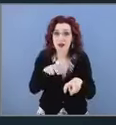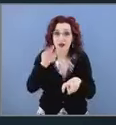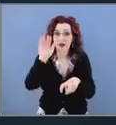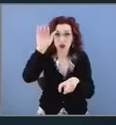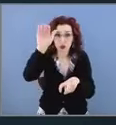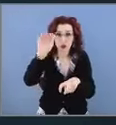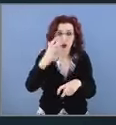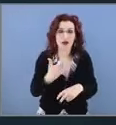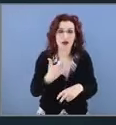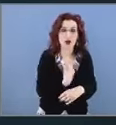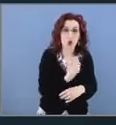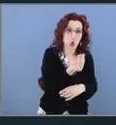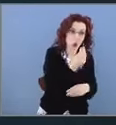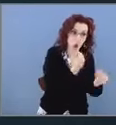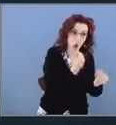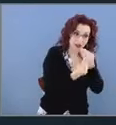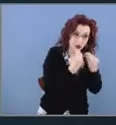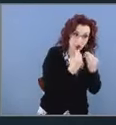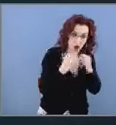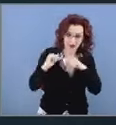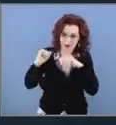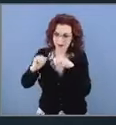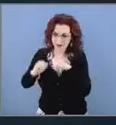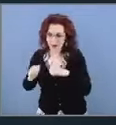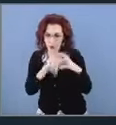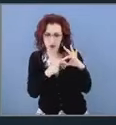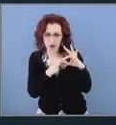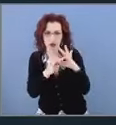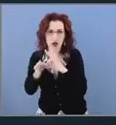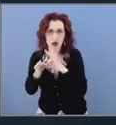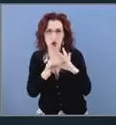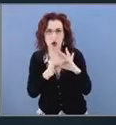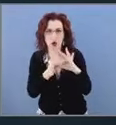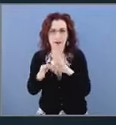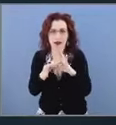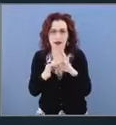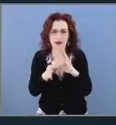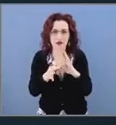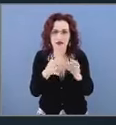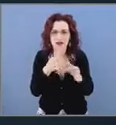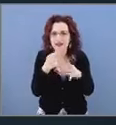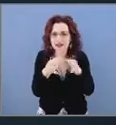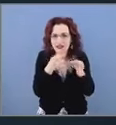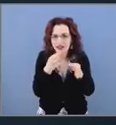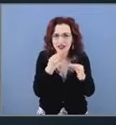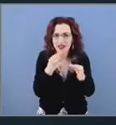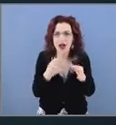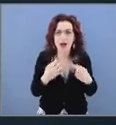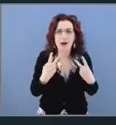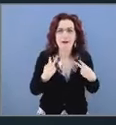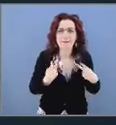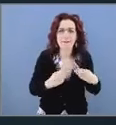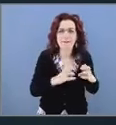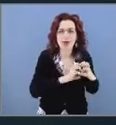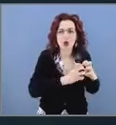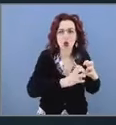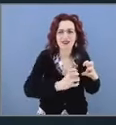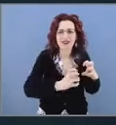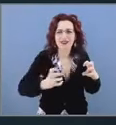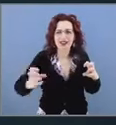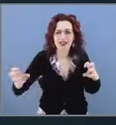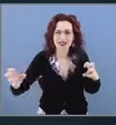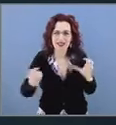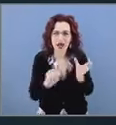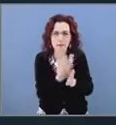salute, che significa valorizzazione della biodiversità delle produzioni alimentari, che